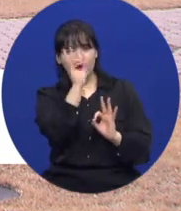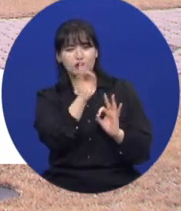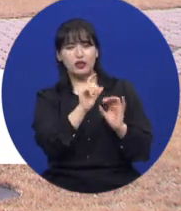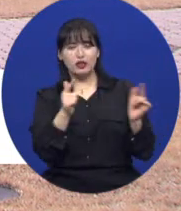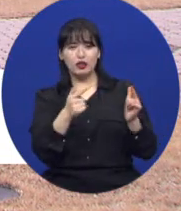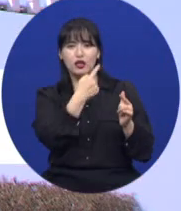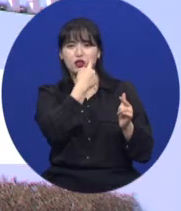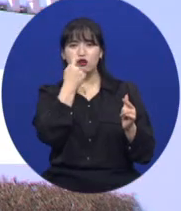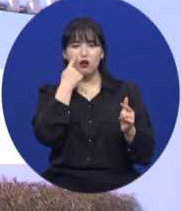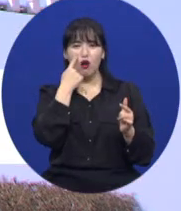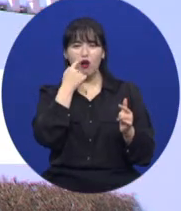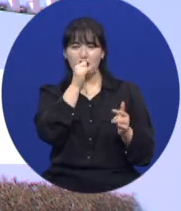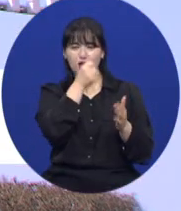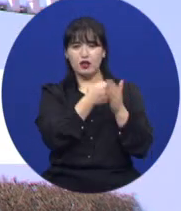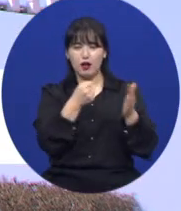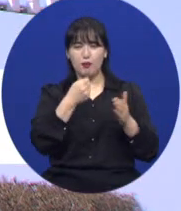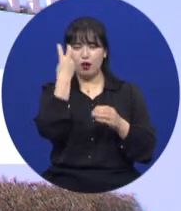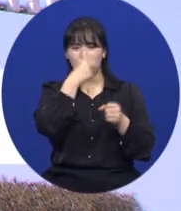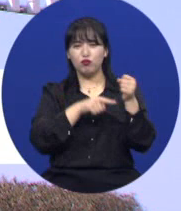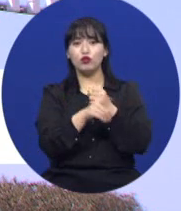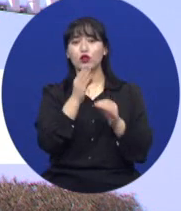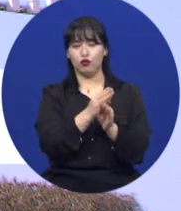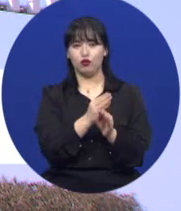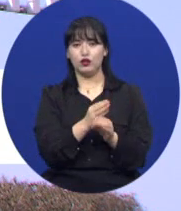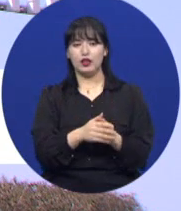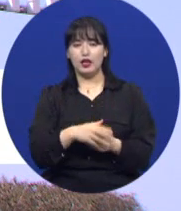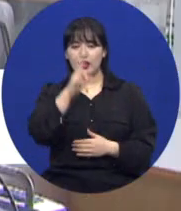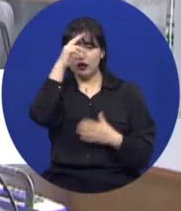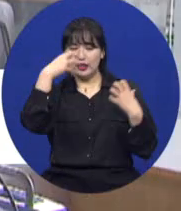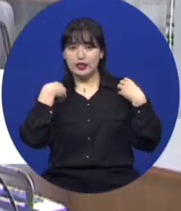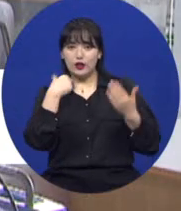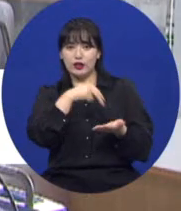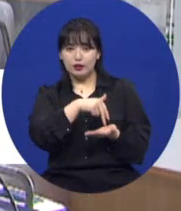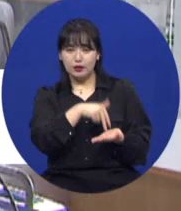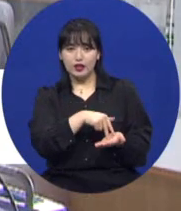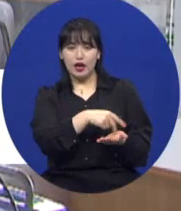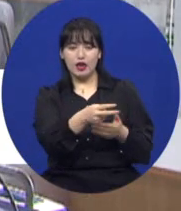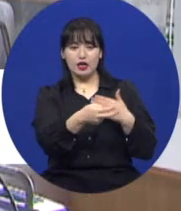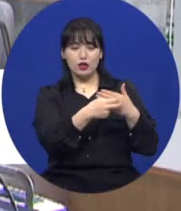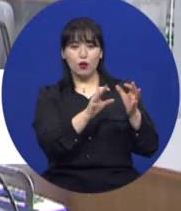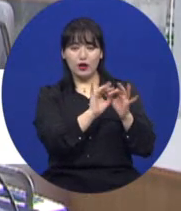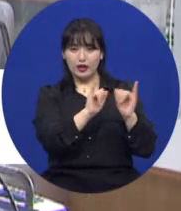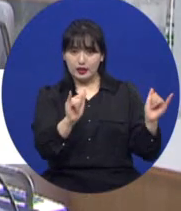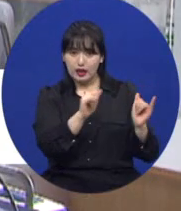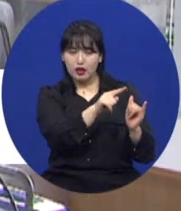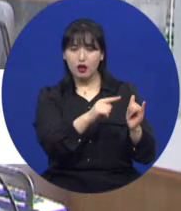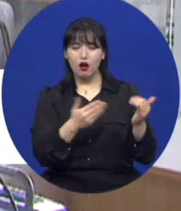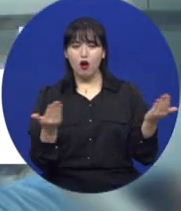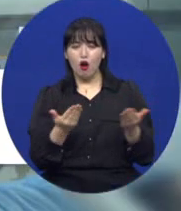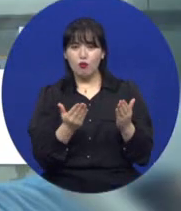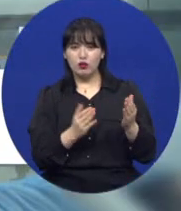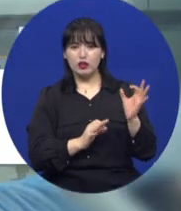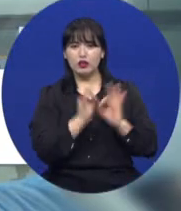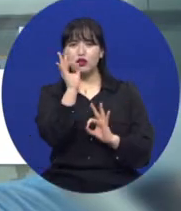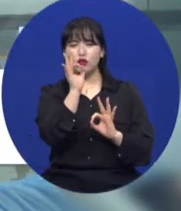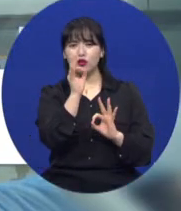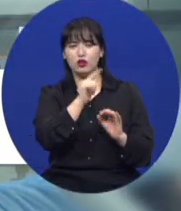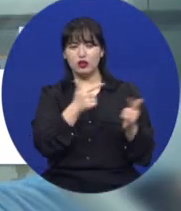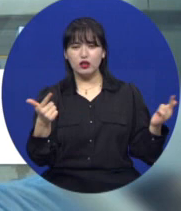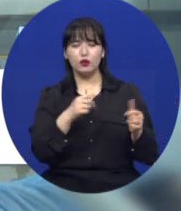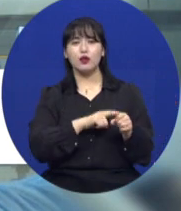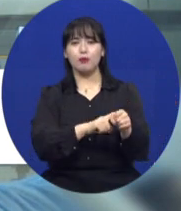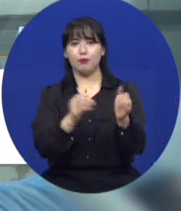수사에 나섰습니다 제주 경찰청은 제주대학교병원 의료진을 업무상 과실치사 등의 혐의로 입건했습니다